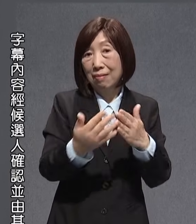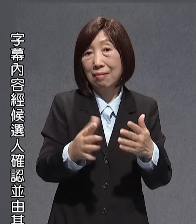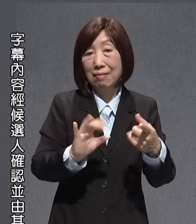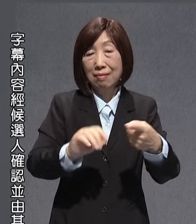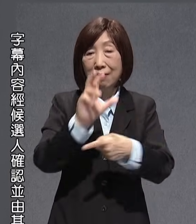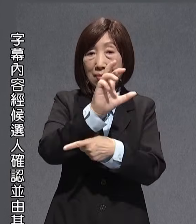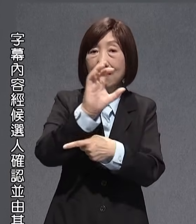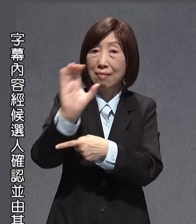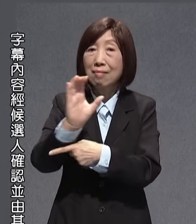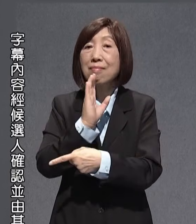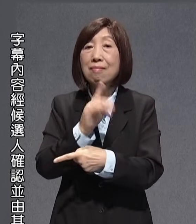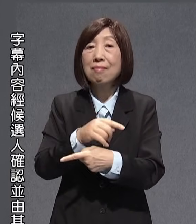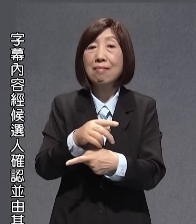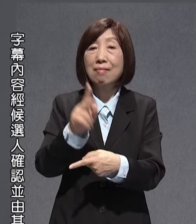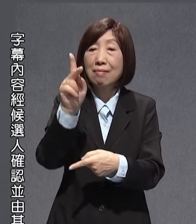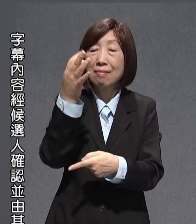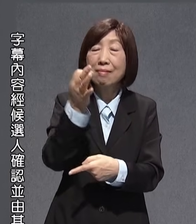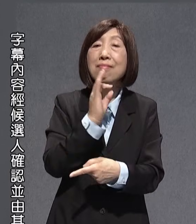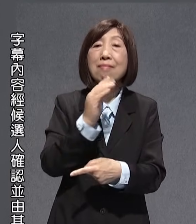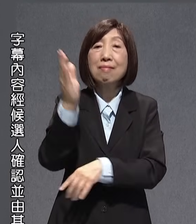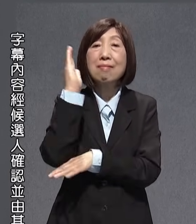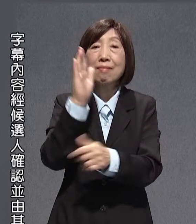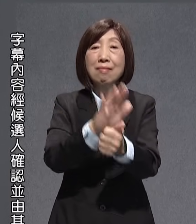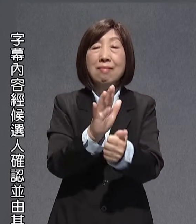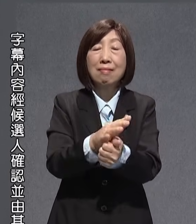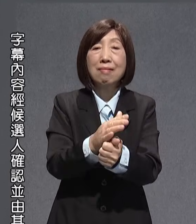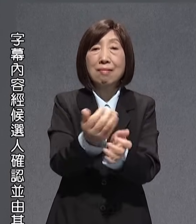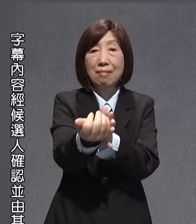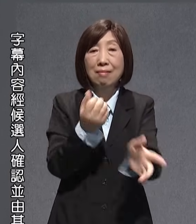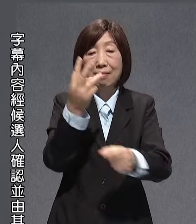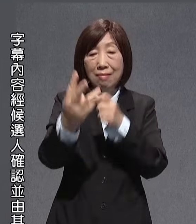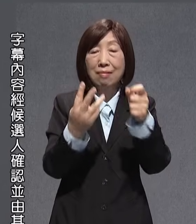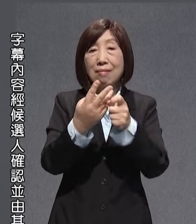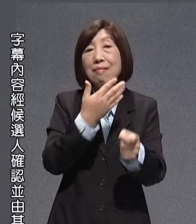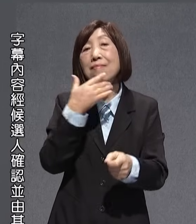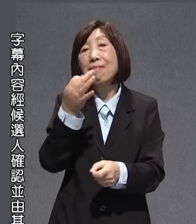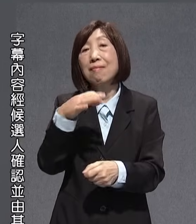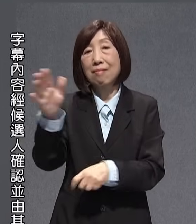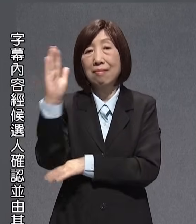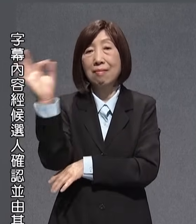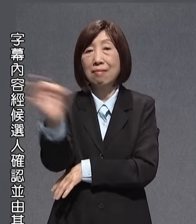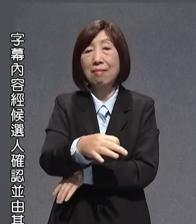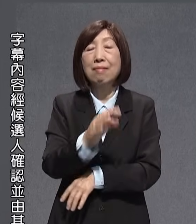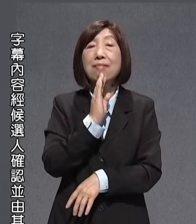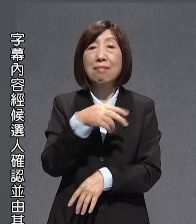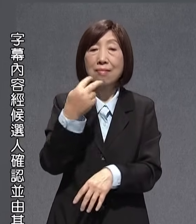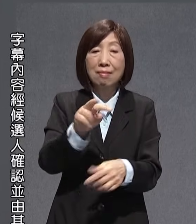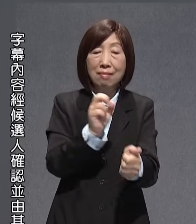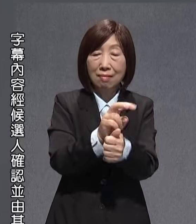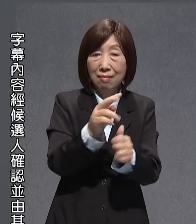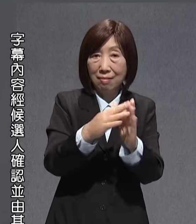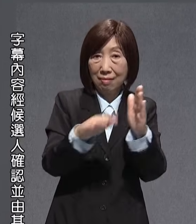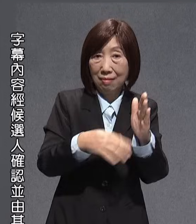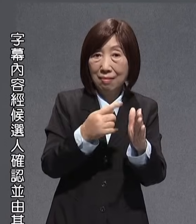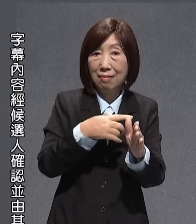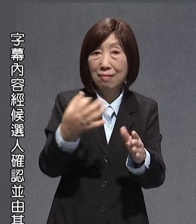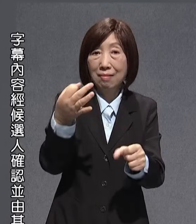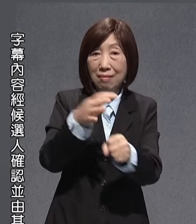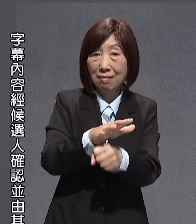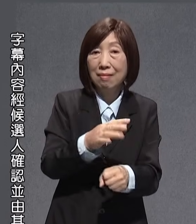的低利率贷款，政府帮忙出前3年的利息，提供育儿家庭加码租金补